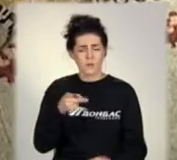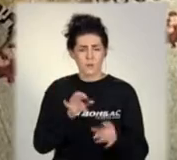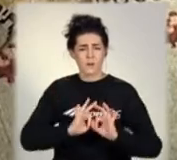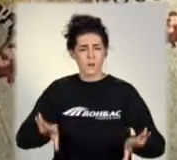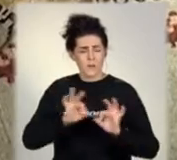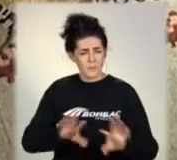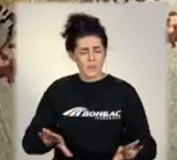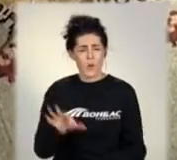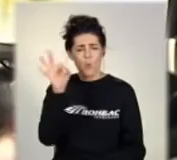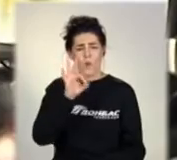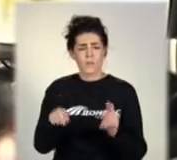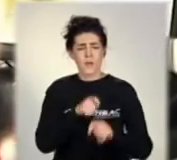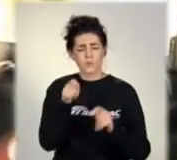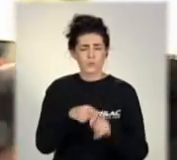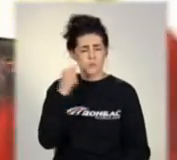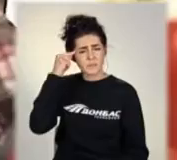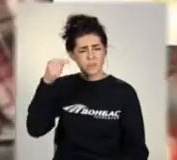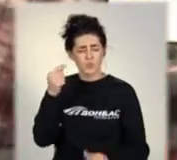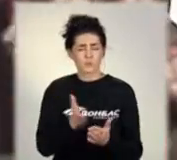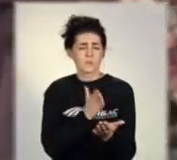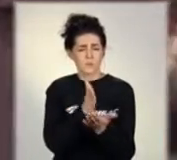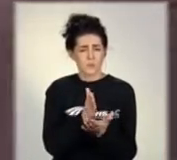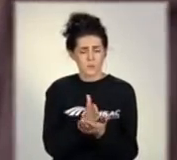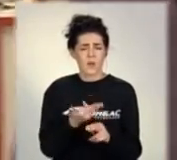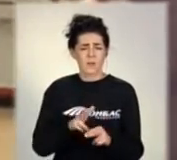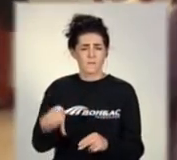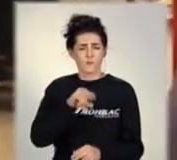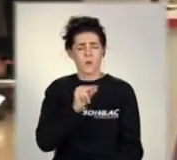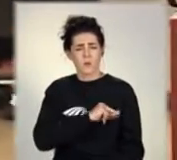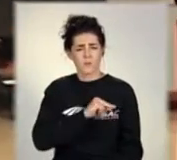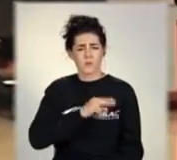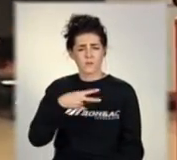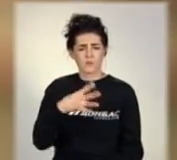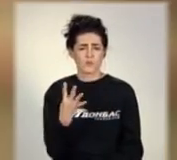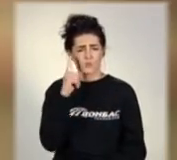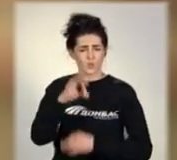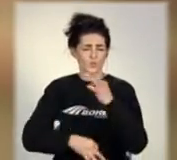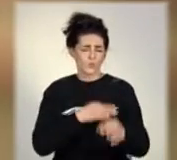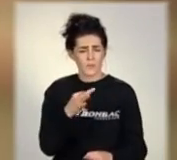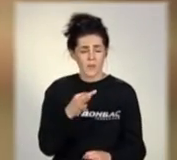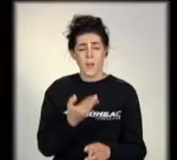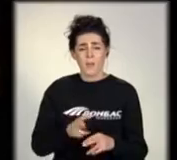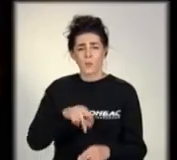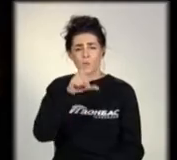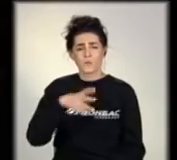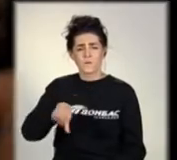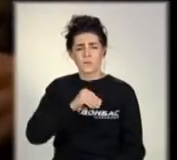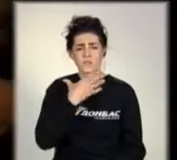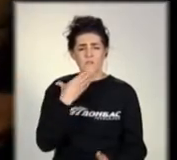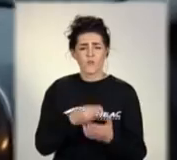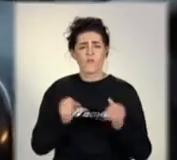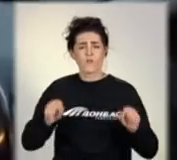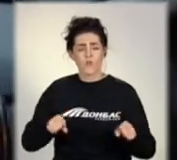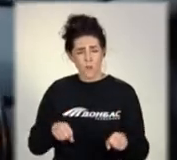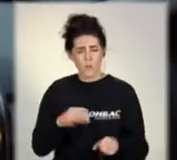розповідає. До порушення психічного стану призводить перш за все робота 24 години на добу. Люди переоцінюють власні